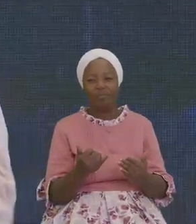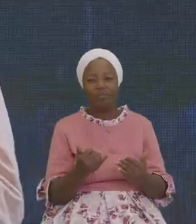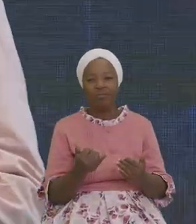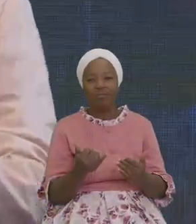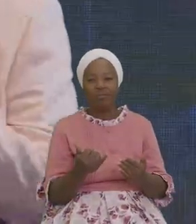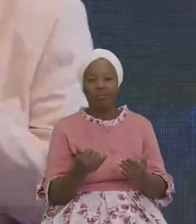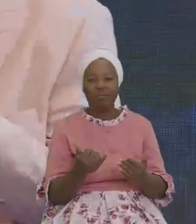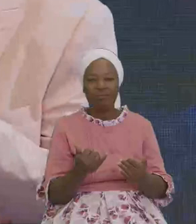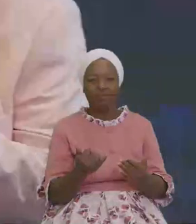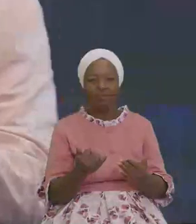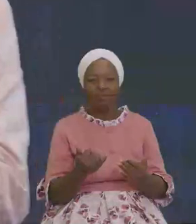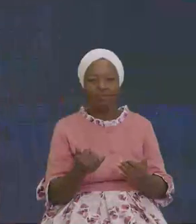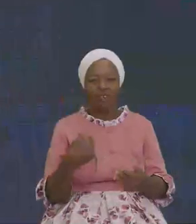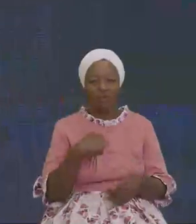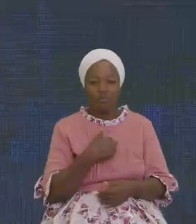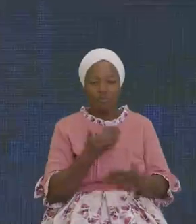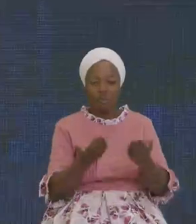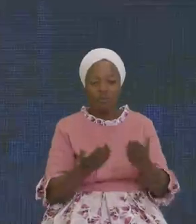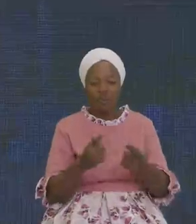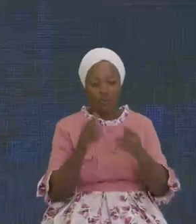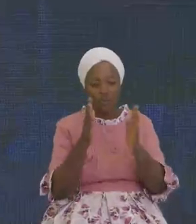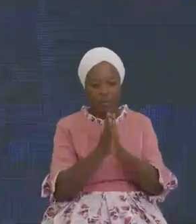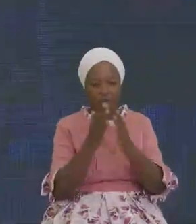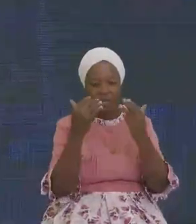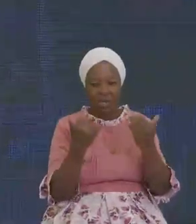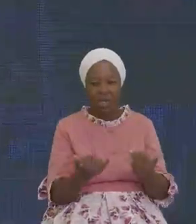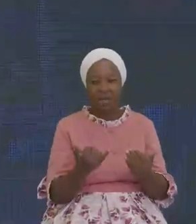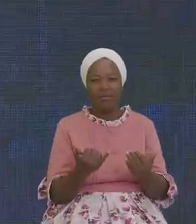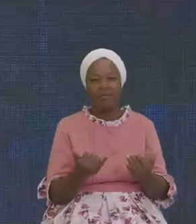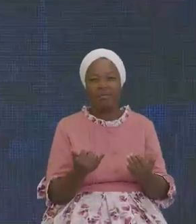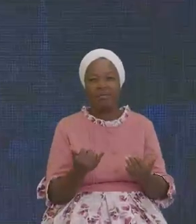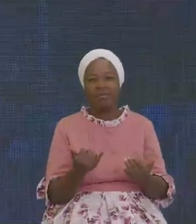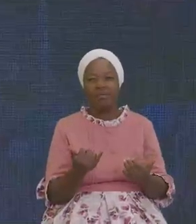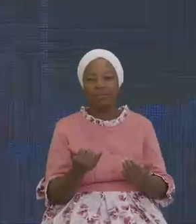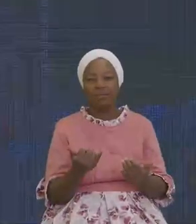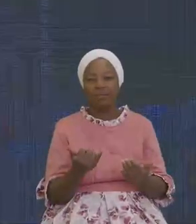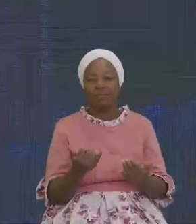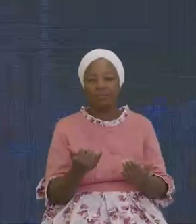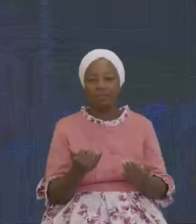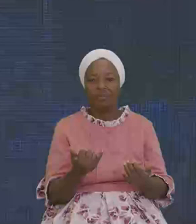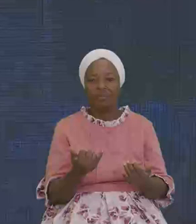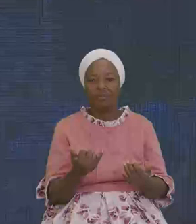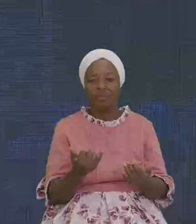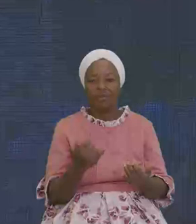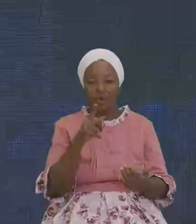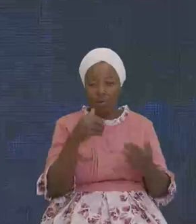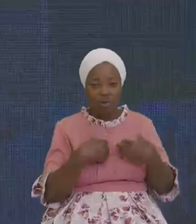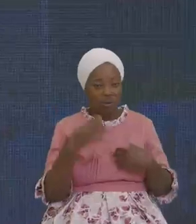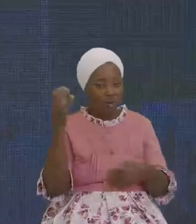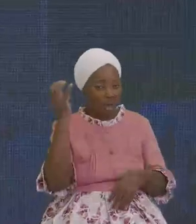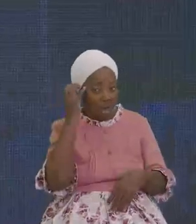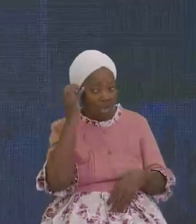La tête baissée, les yeux fermés. La tête baissée, les yeux fermés.